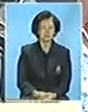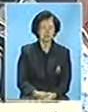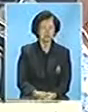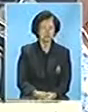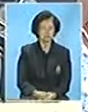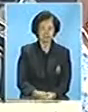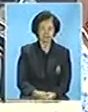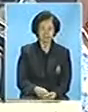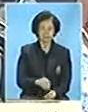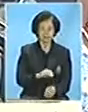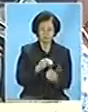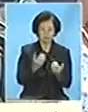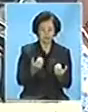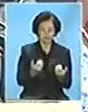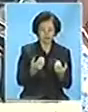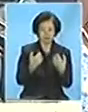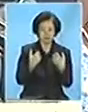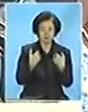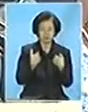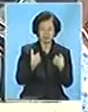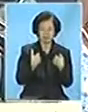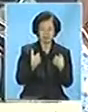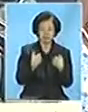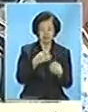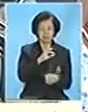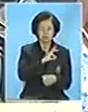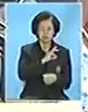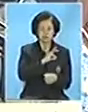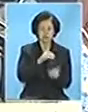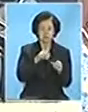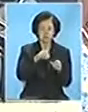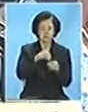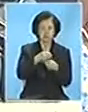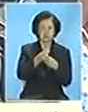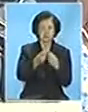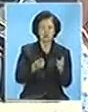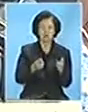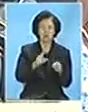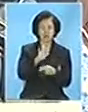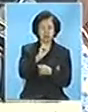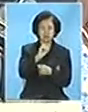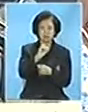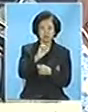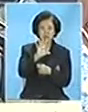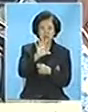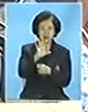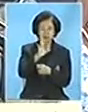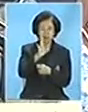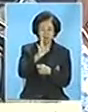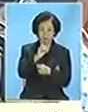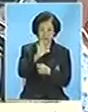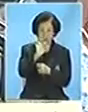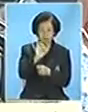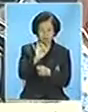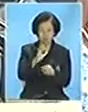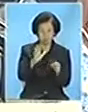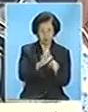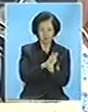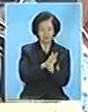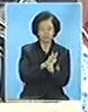สมาชิกคะขณะนี้มีสมาชิกอยู่ในห้องประชุมทั้งสิ้น79ท่านค่ะครบองค์ประชุมคะ